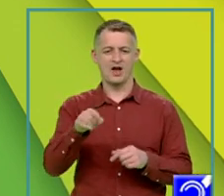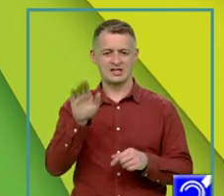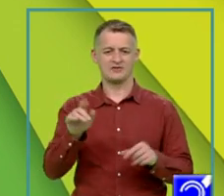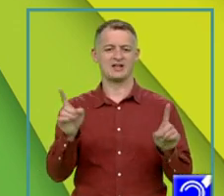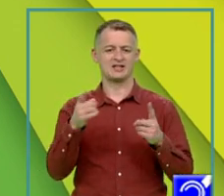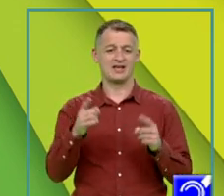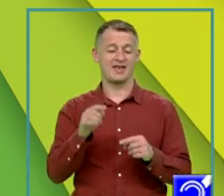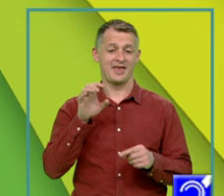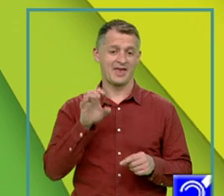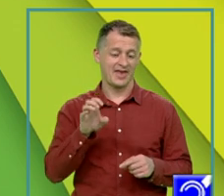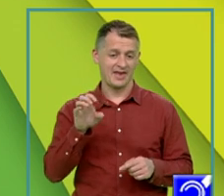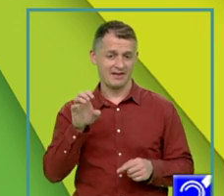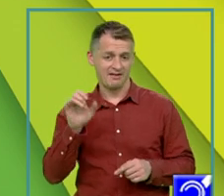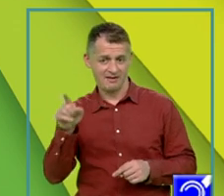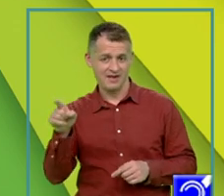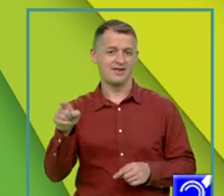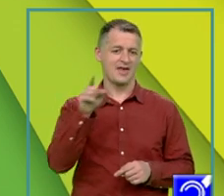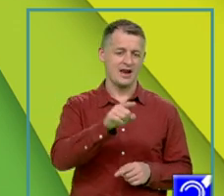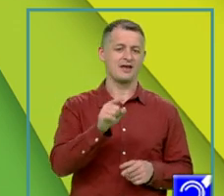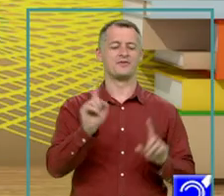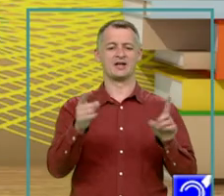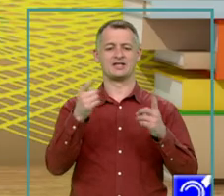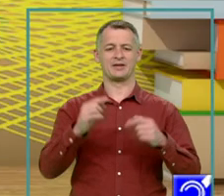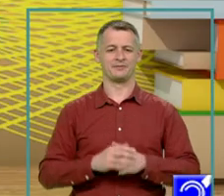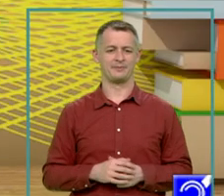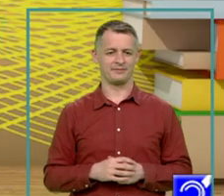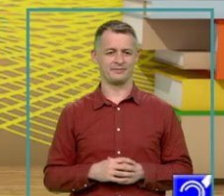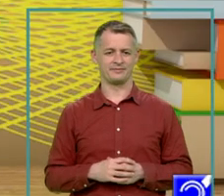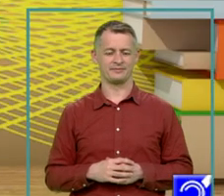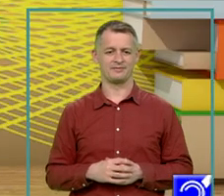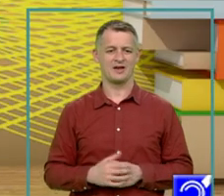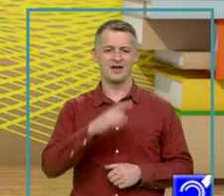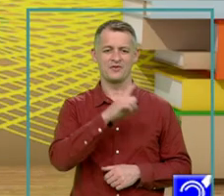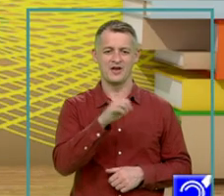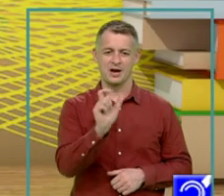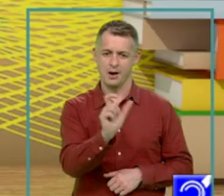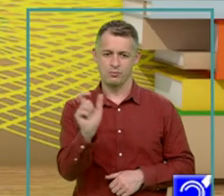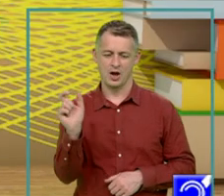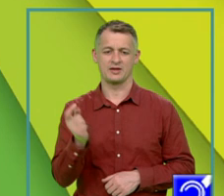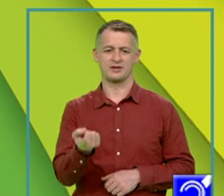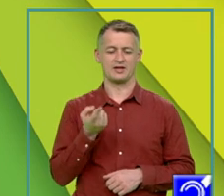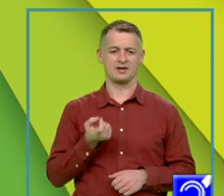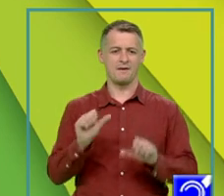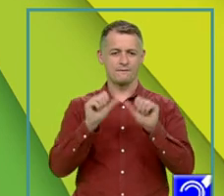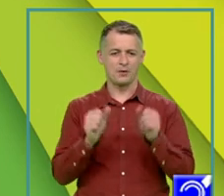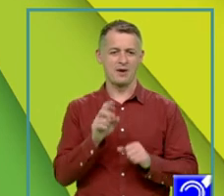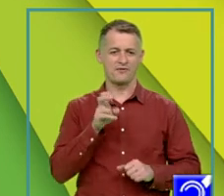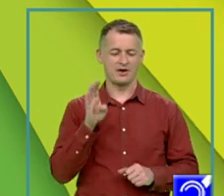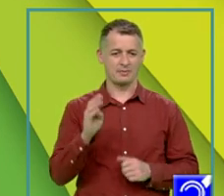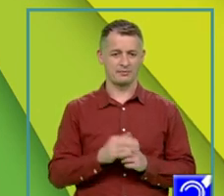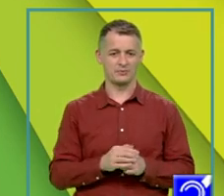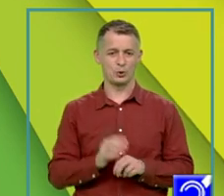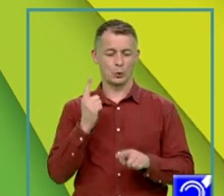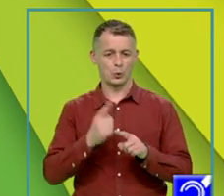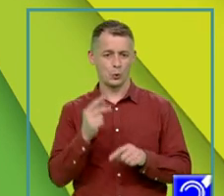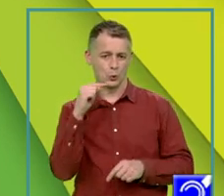cântat ele ar fi cântat observat am evidențiat cromatic fiecare bucățică din forma verbului și anume cu